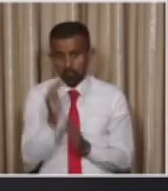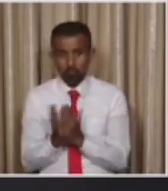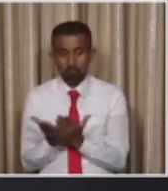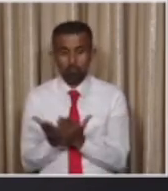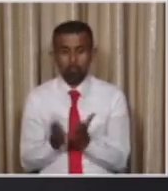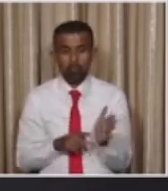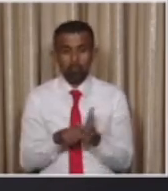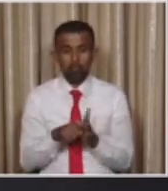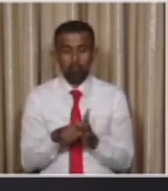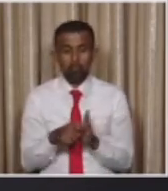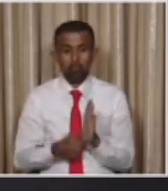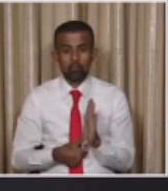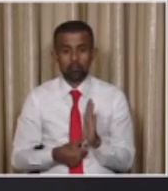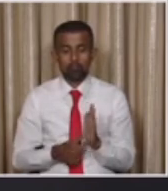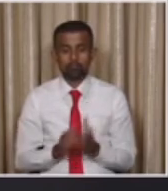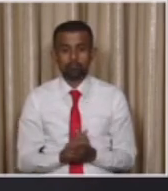පුරාවස්තු ආඥාපනත.